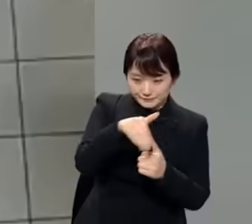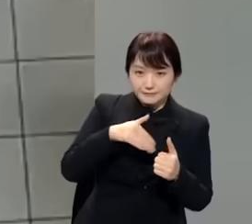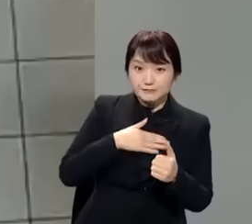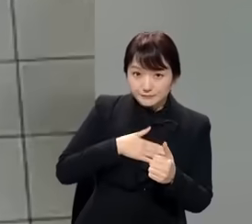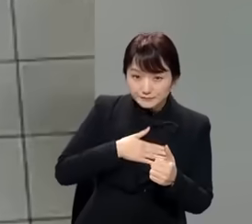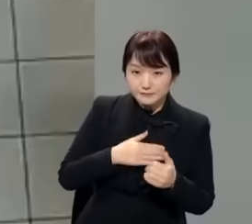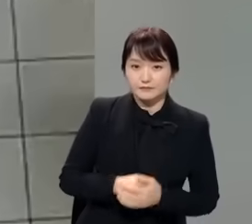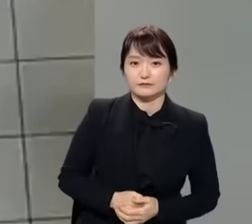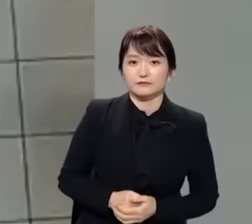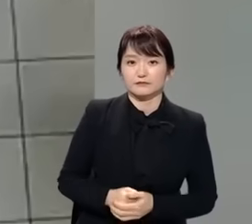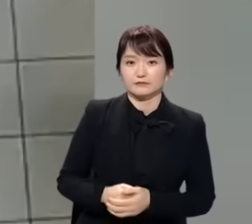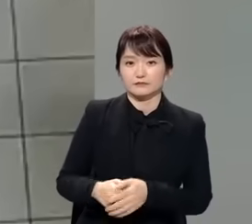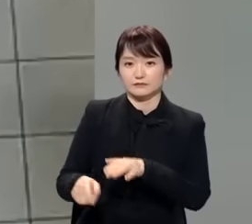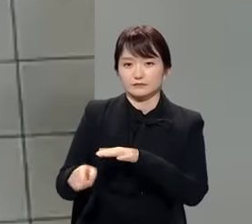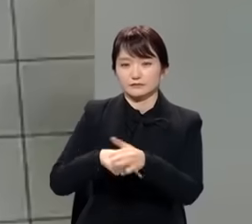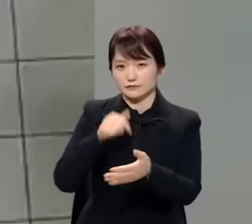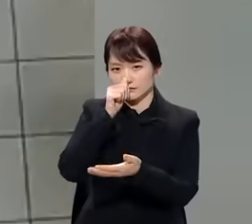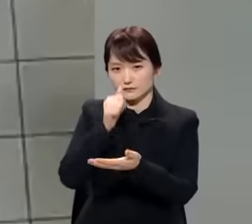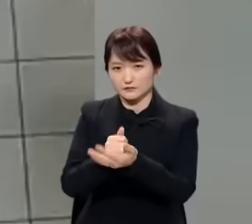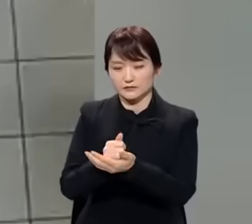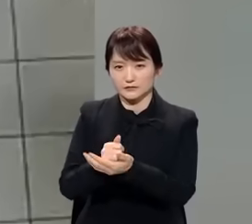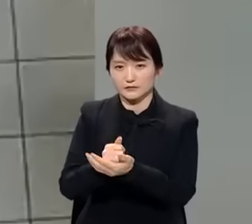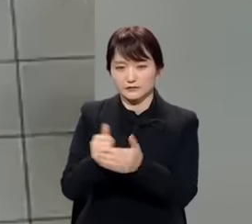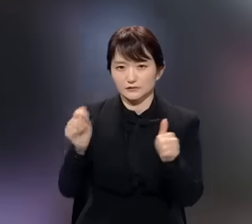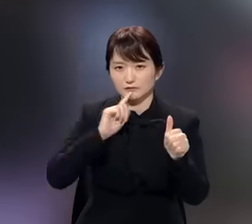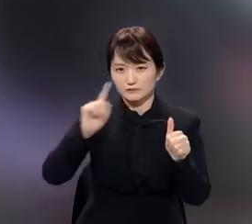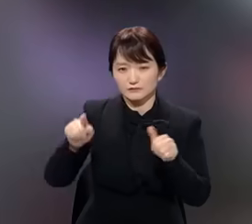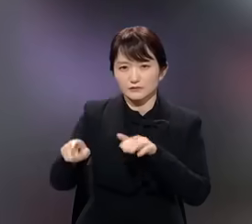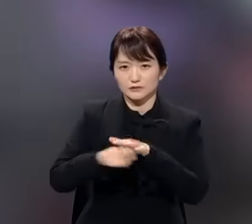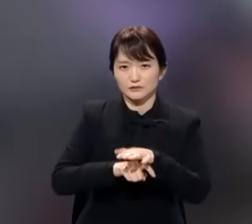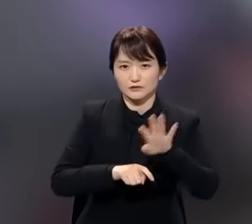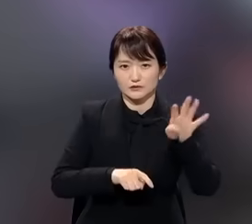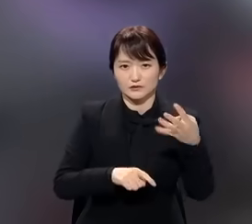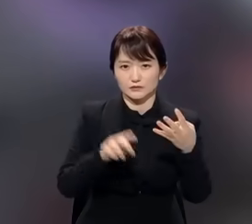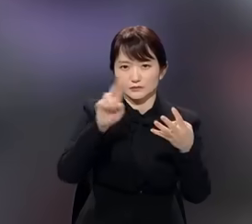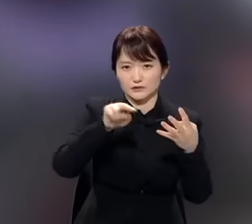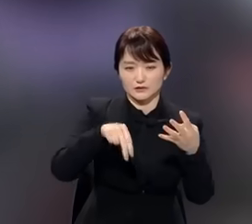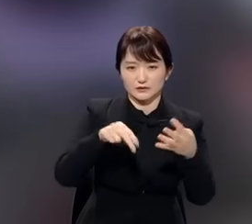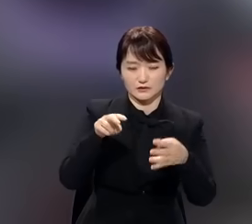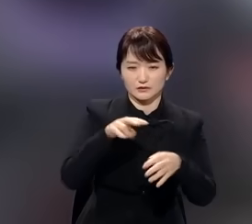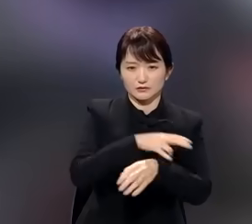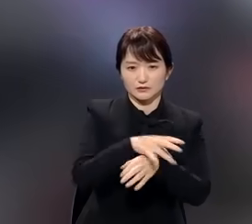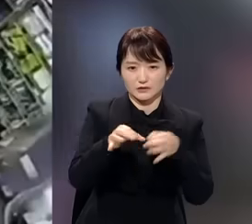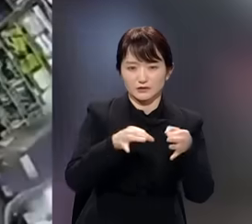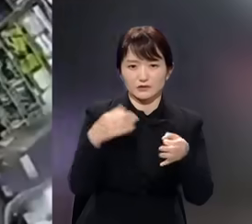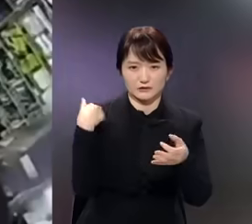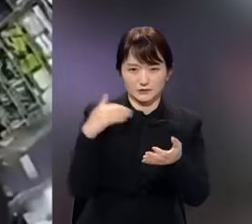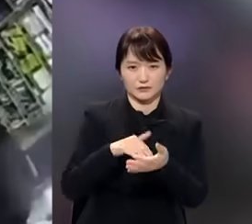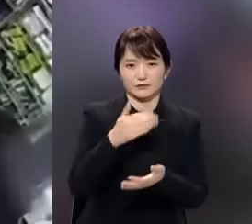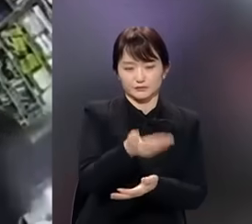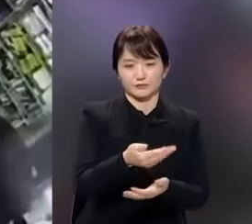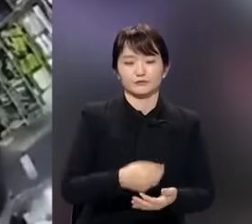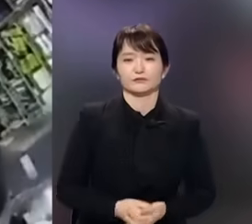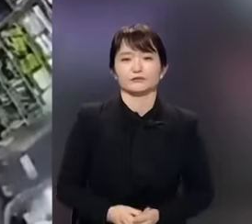강도는 강도죄 혐의로 기소가 됐고요. 훔친 $400 그대로 편의점에 돌아갔다고 합니다. 계속해서 미국